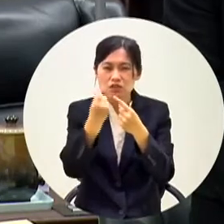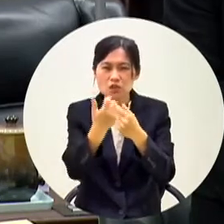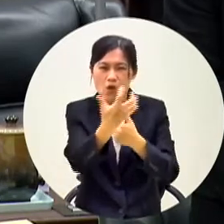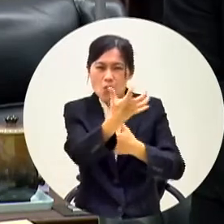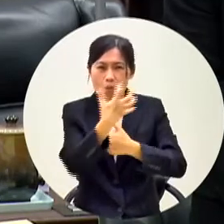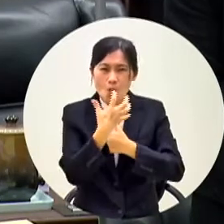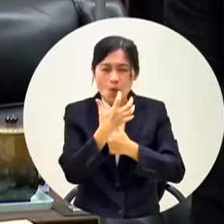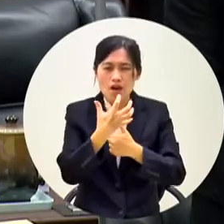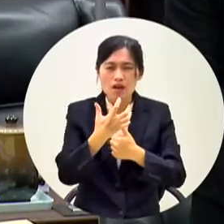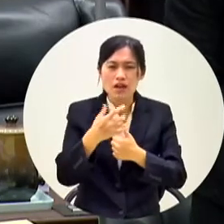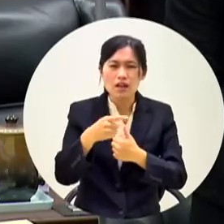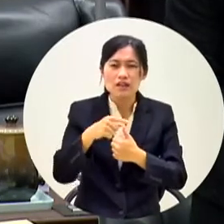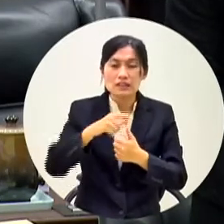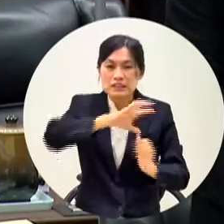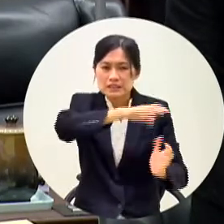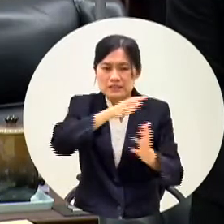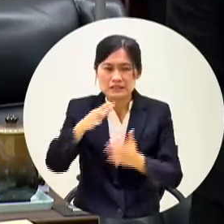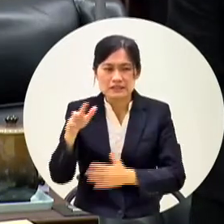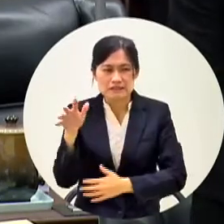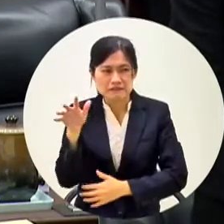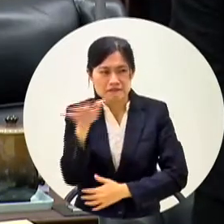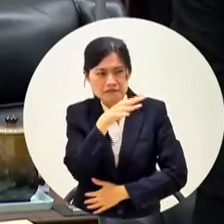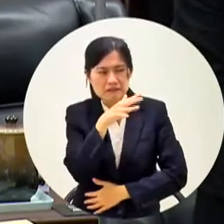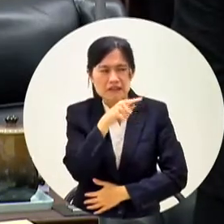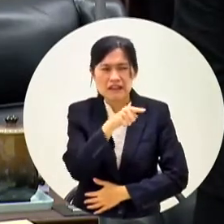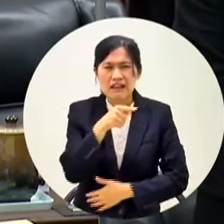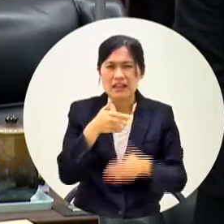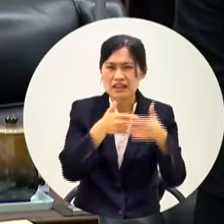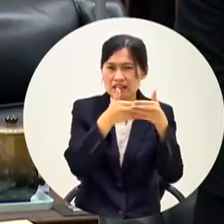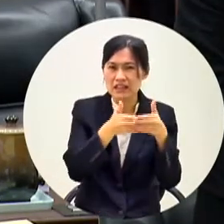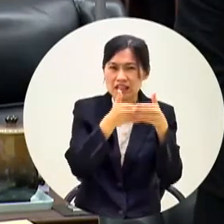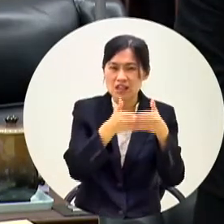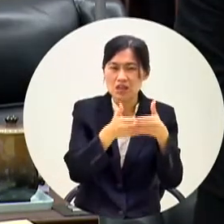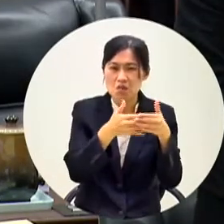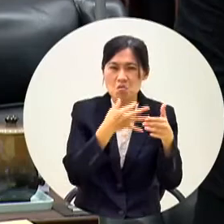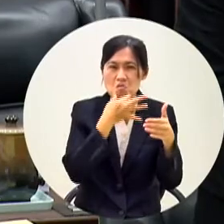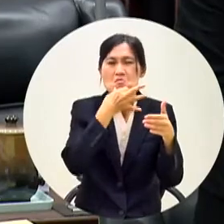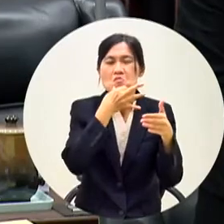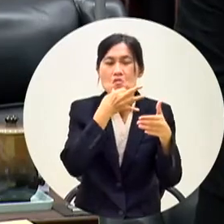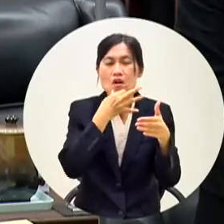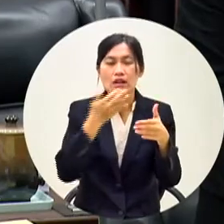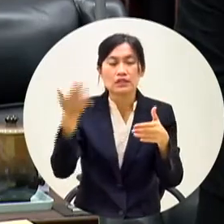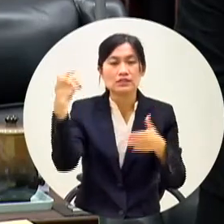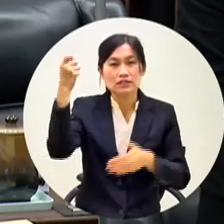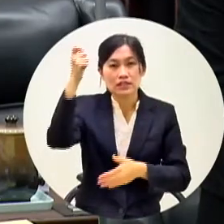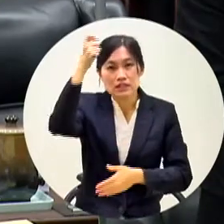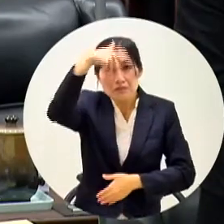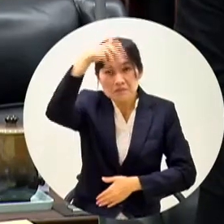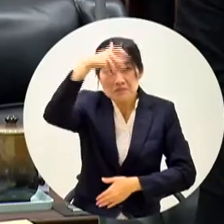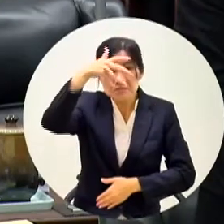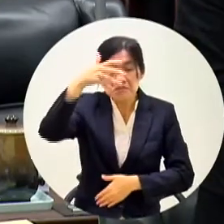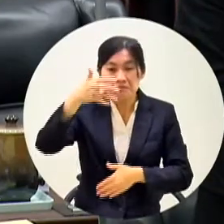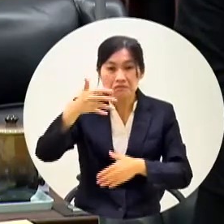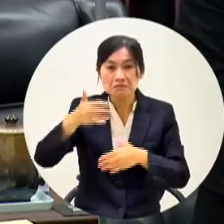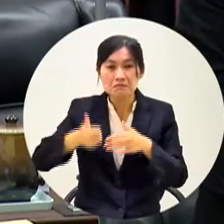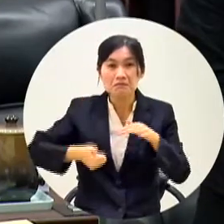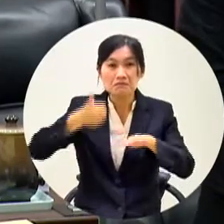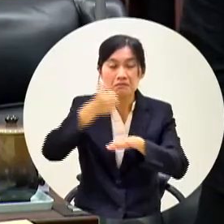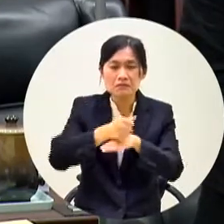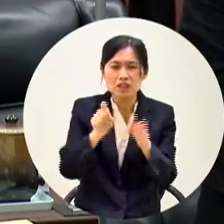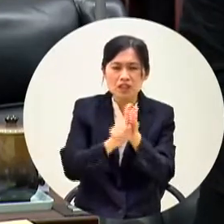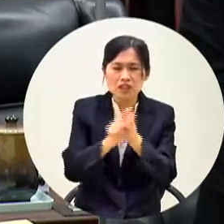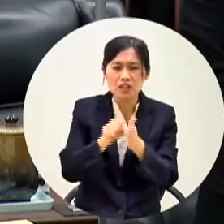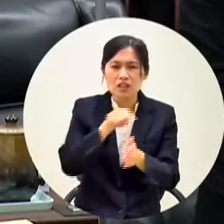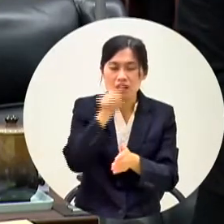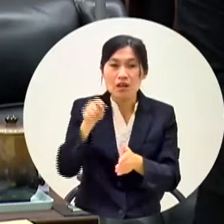让世界对中国产生很多的担忧。那另外，在之前川普政府的时候，他们知道中国的崛起对